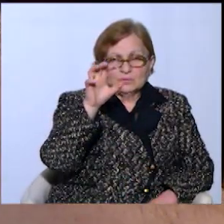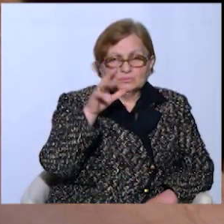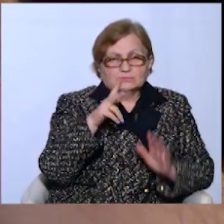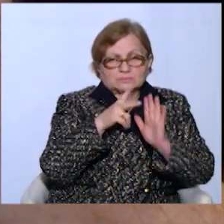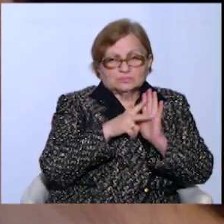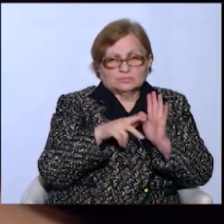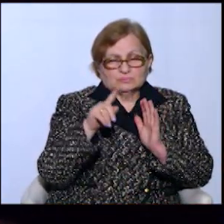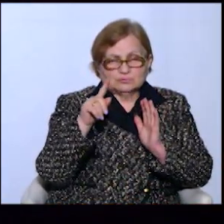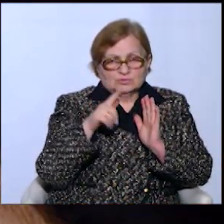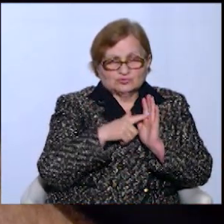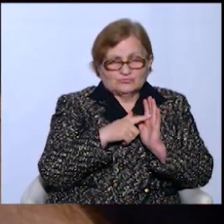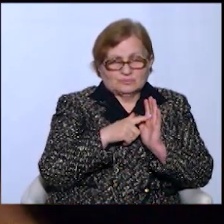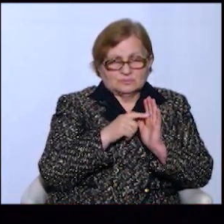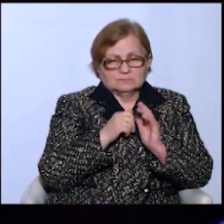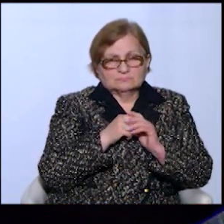587